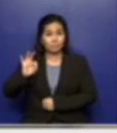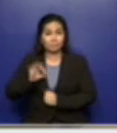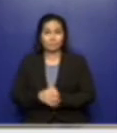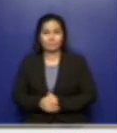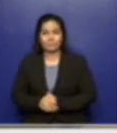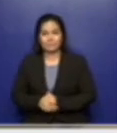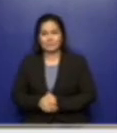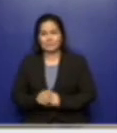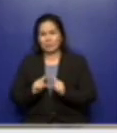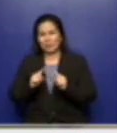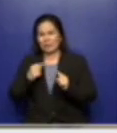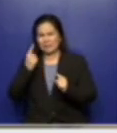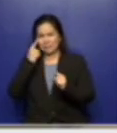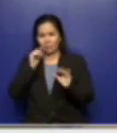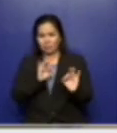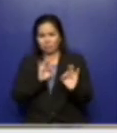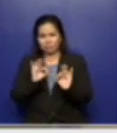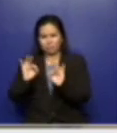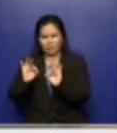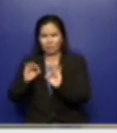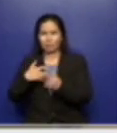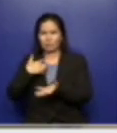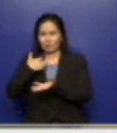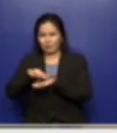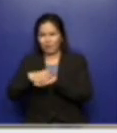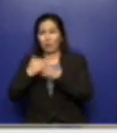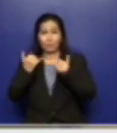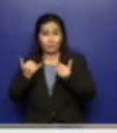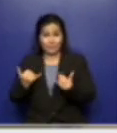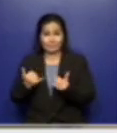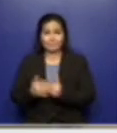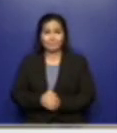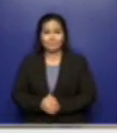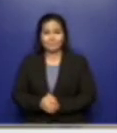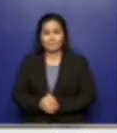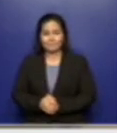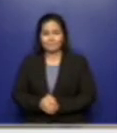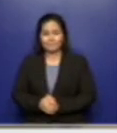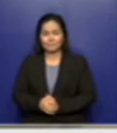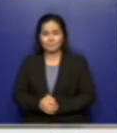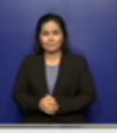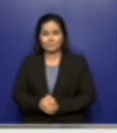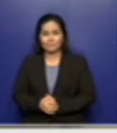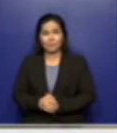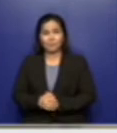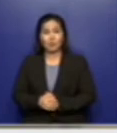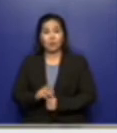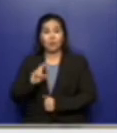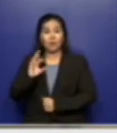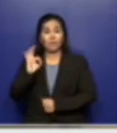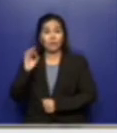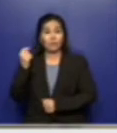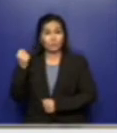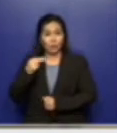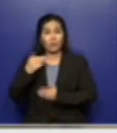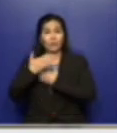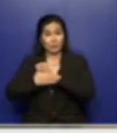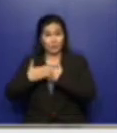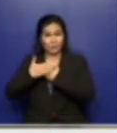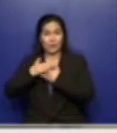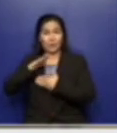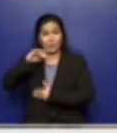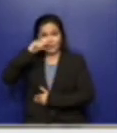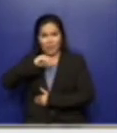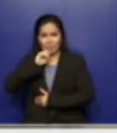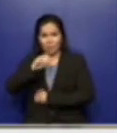แต่ผมเกรงว่ามันจะไม่เสร็จครับก็เลยต้องพูดในที่นี้นะครับฉะนั้นเนี่ยการรถไฟประเมินว่าปี569นั้นจะร